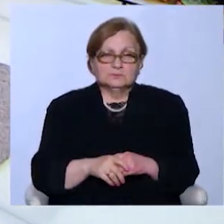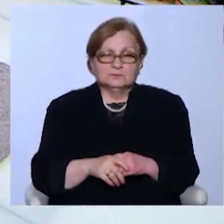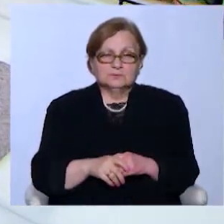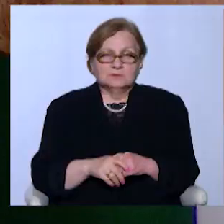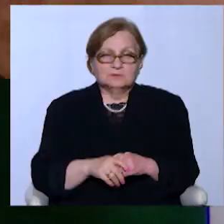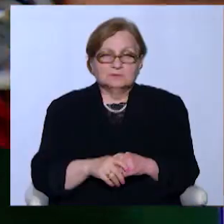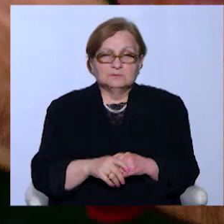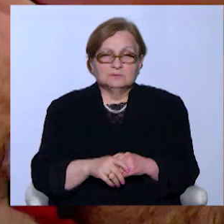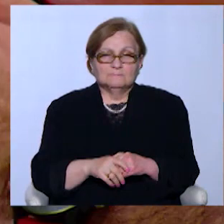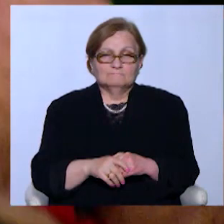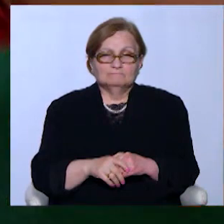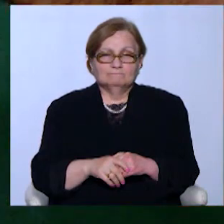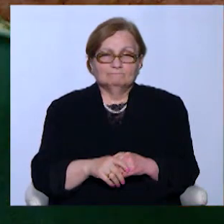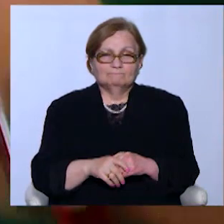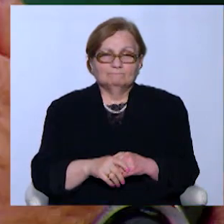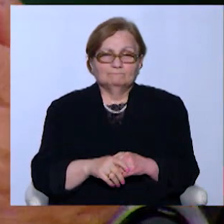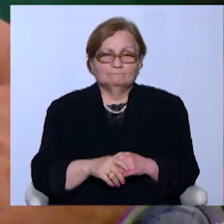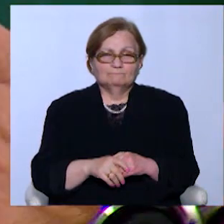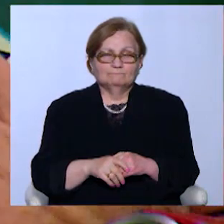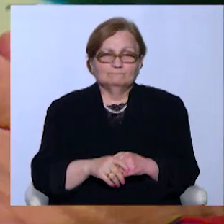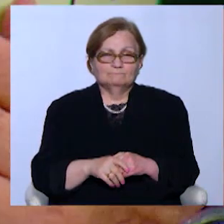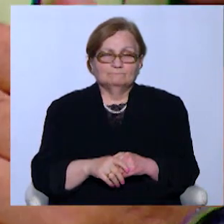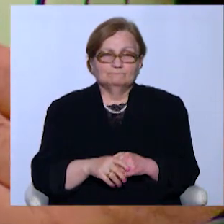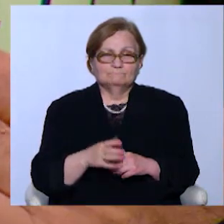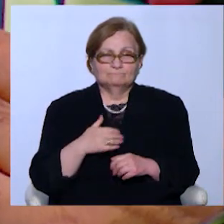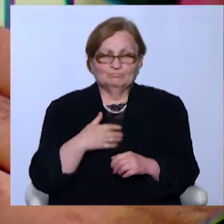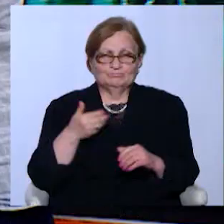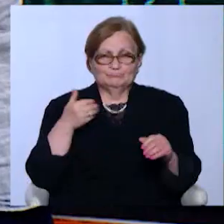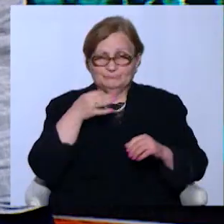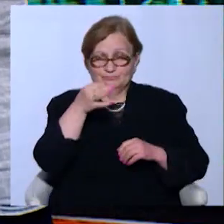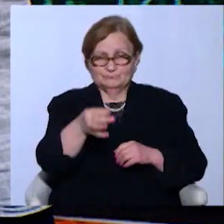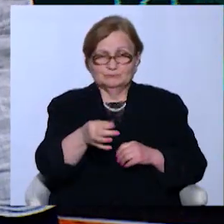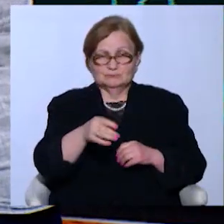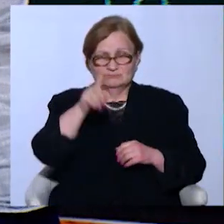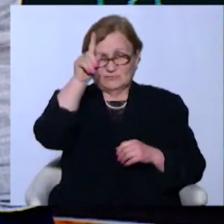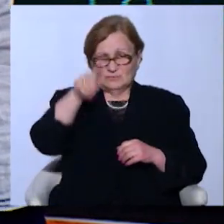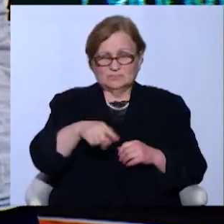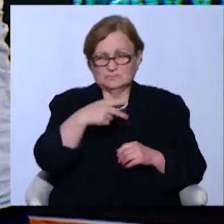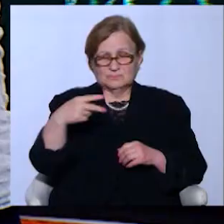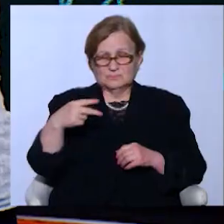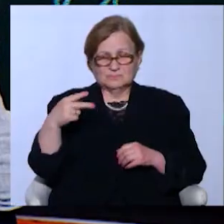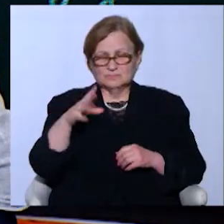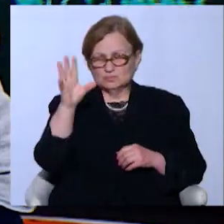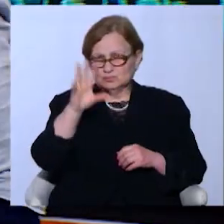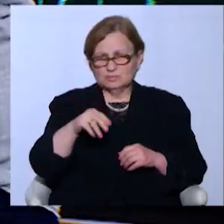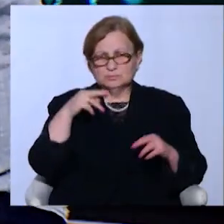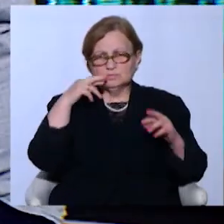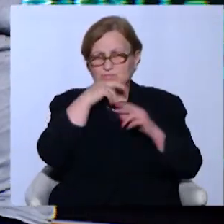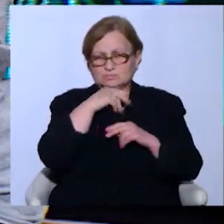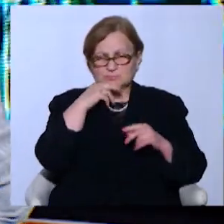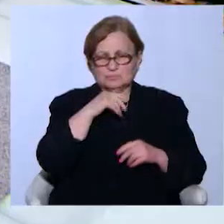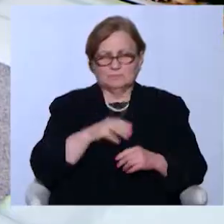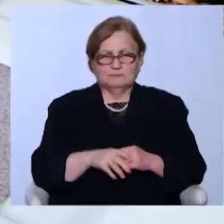აი ასე. როგორც გითხარით, არც ერთი ტოლობა არ არის